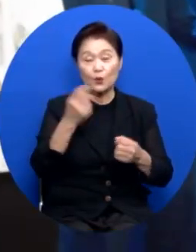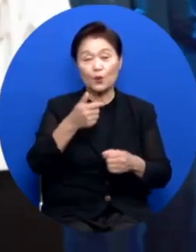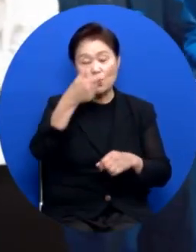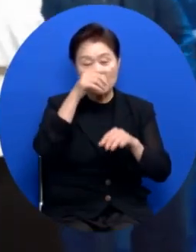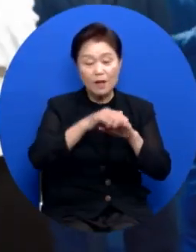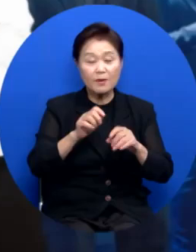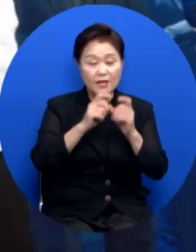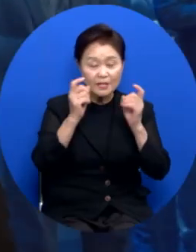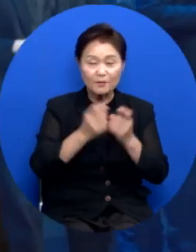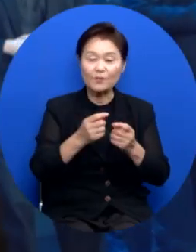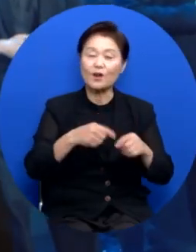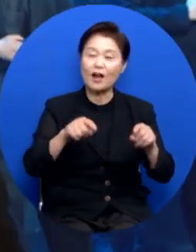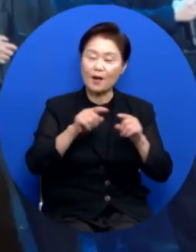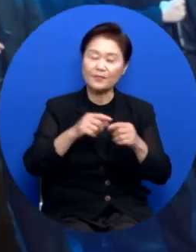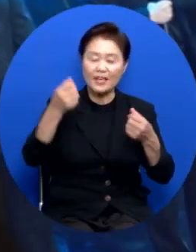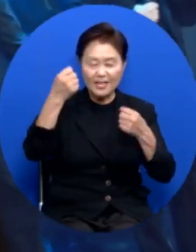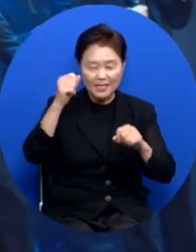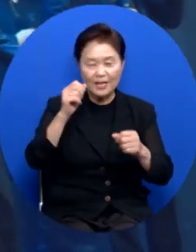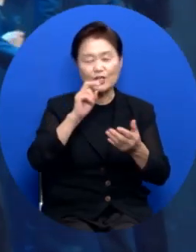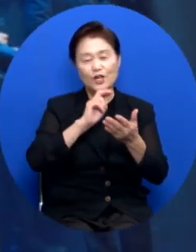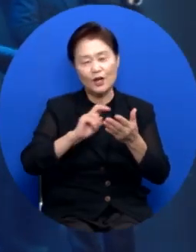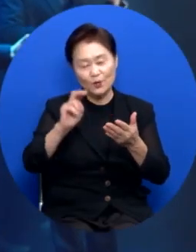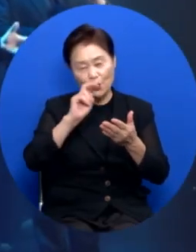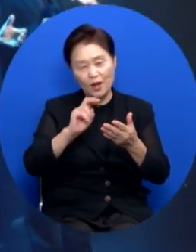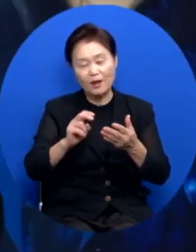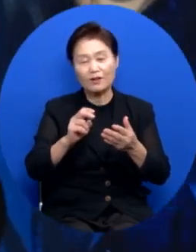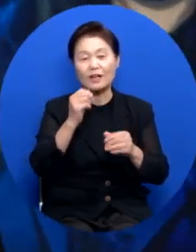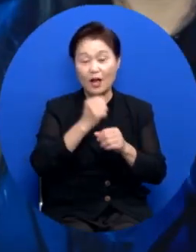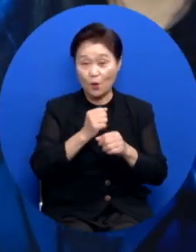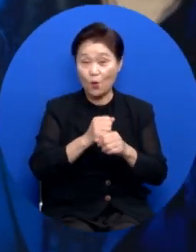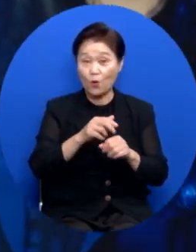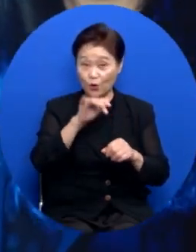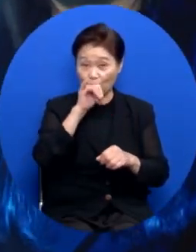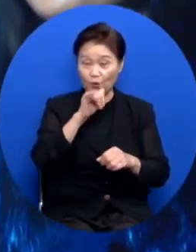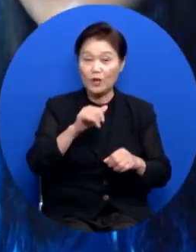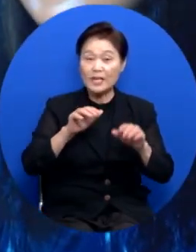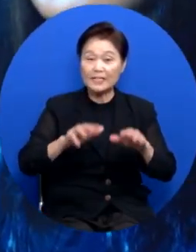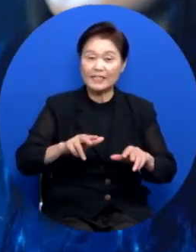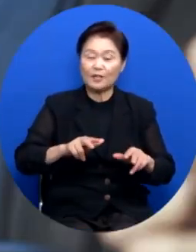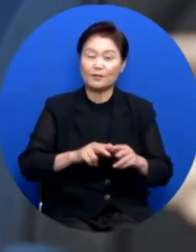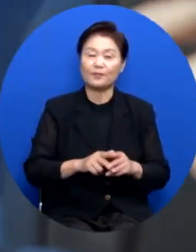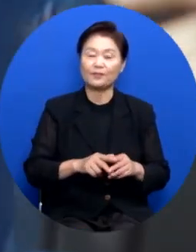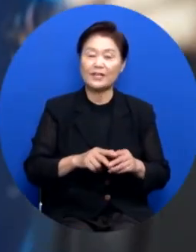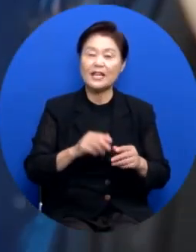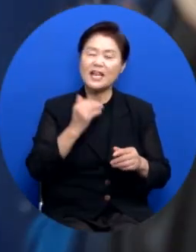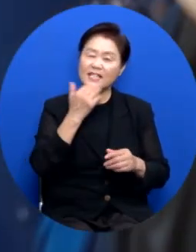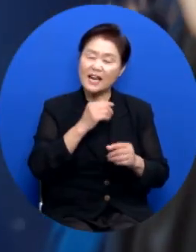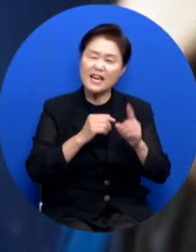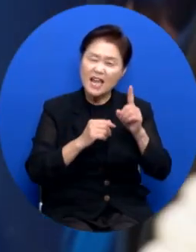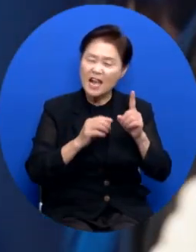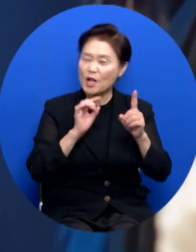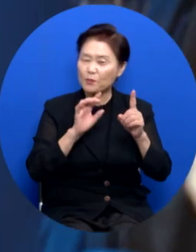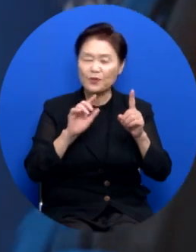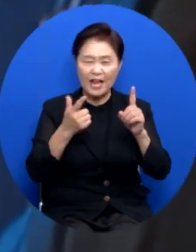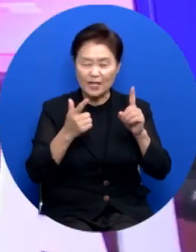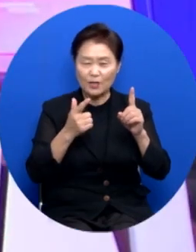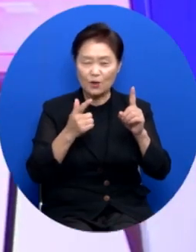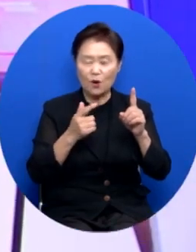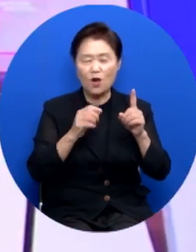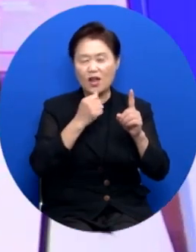또 워십 콰이어로 활동도 하게 되고 그니까 지금은 사실은 한 색깔만 있는게 아니고 여러 색깔들이